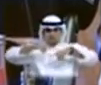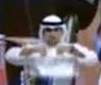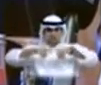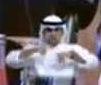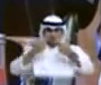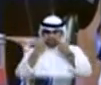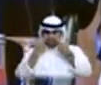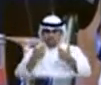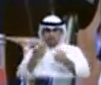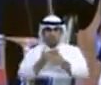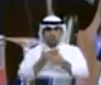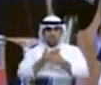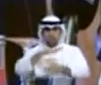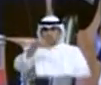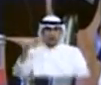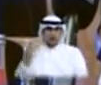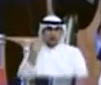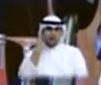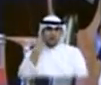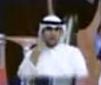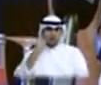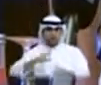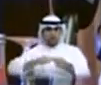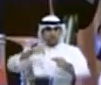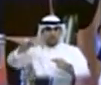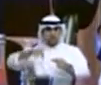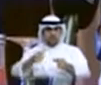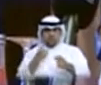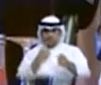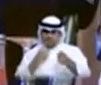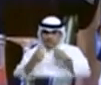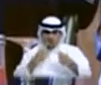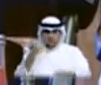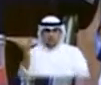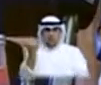الدولة الحكومية وغير الحكومية، لذا يتعين